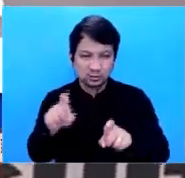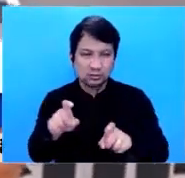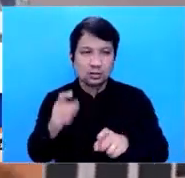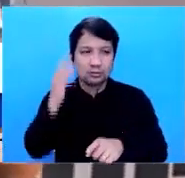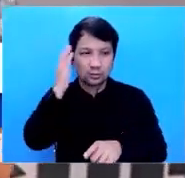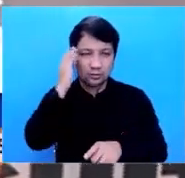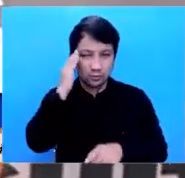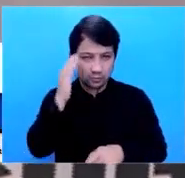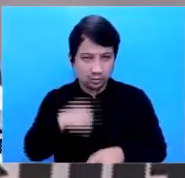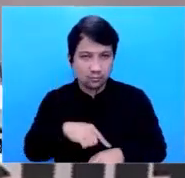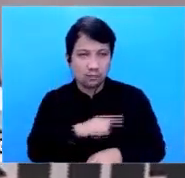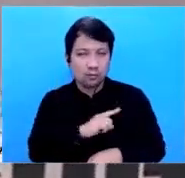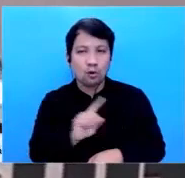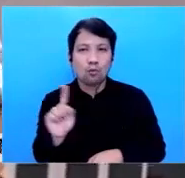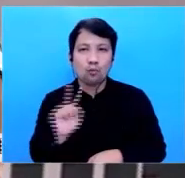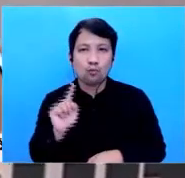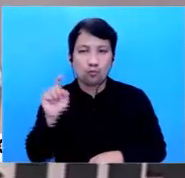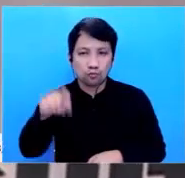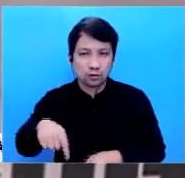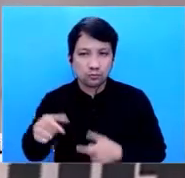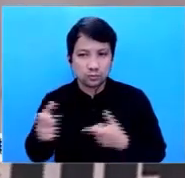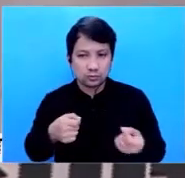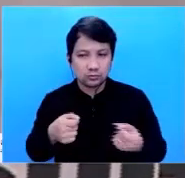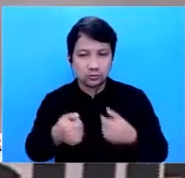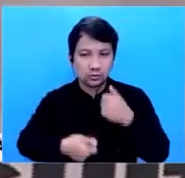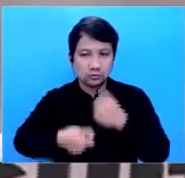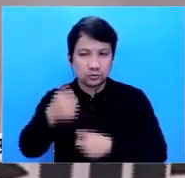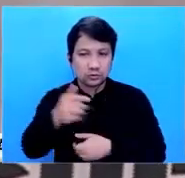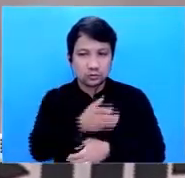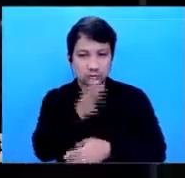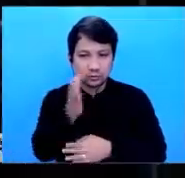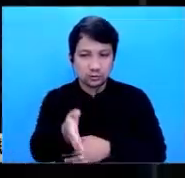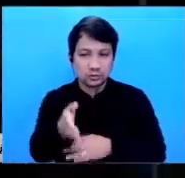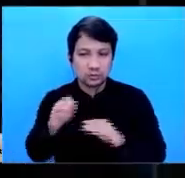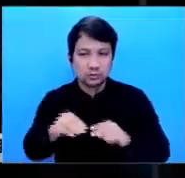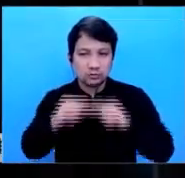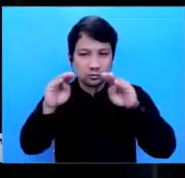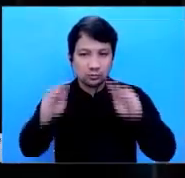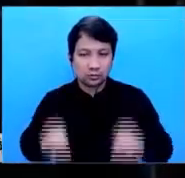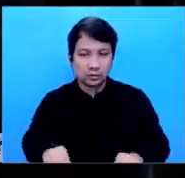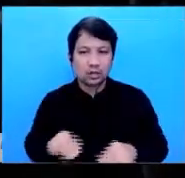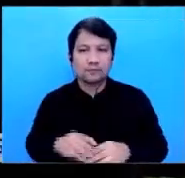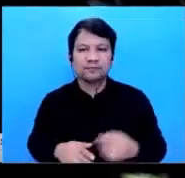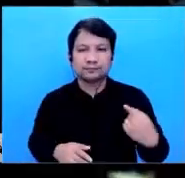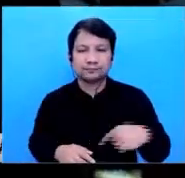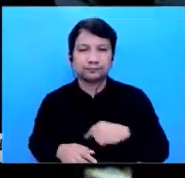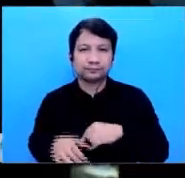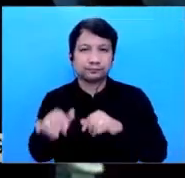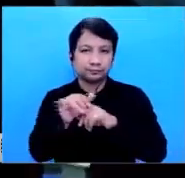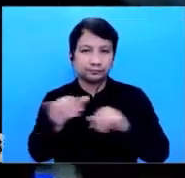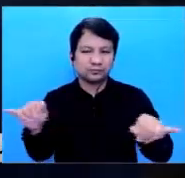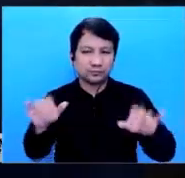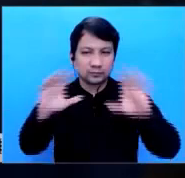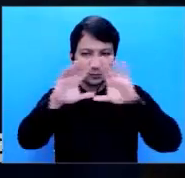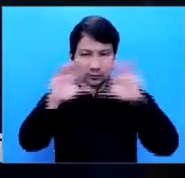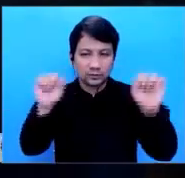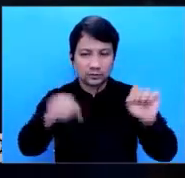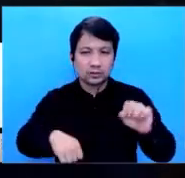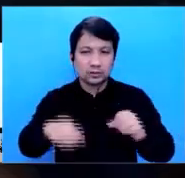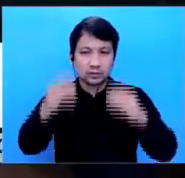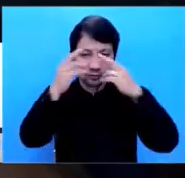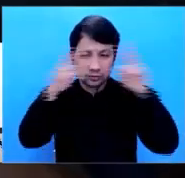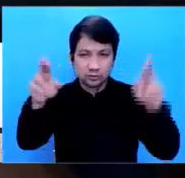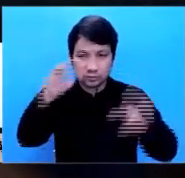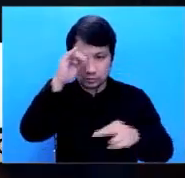namin kung anong gagawin namin pag napunta po kami sa Malacañang. Tulad ng isa pang presidential candidate na si Mayor Isko